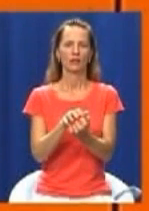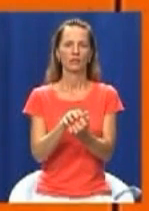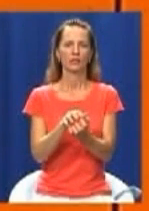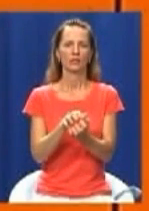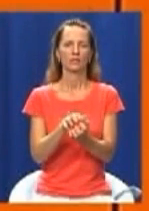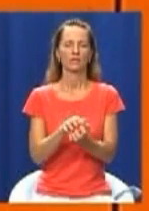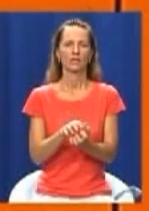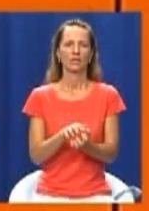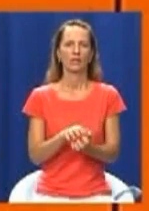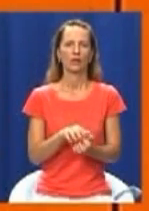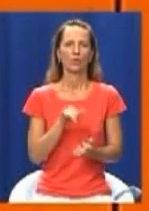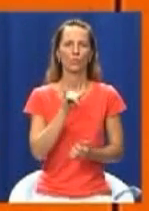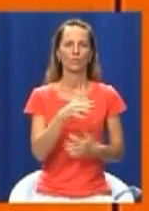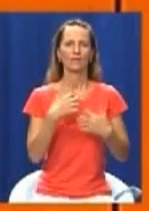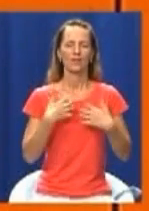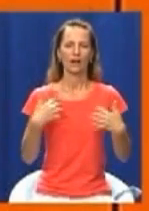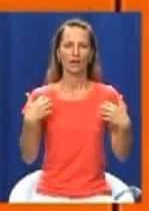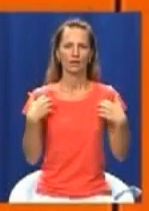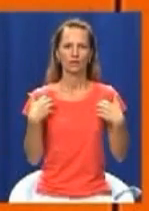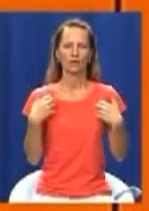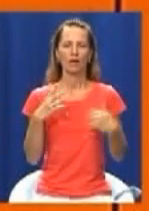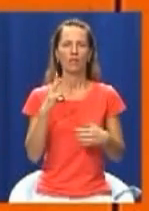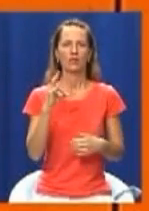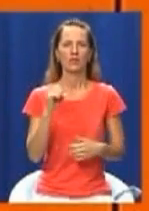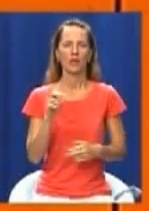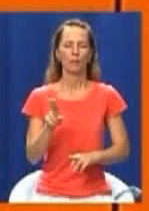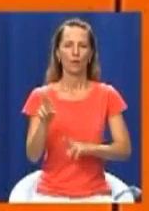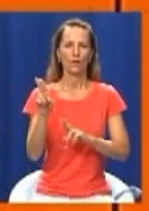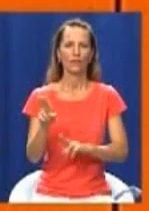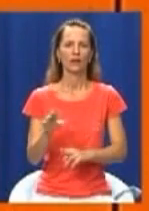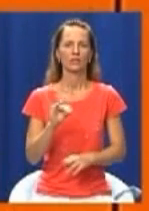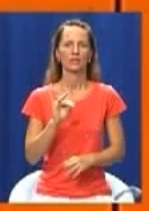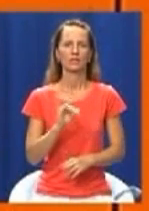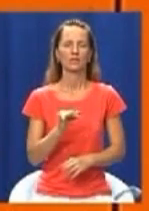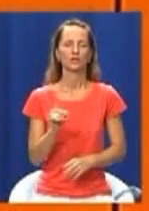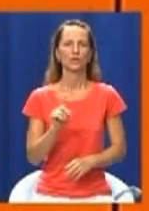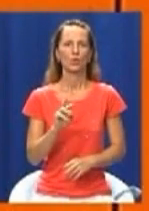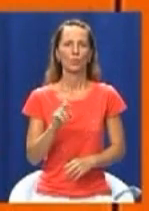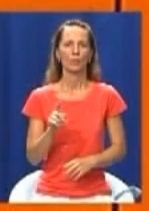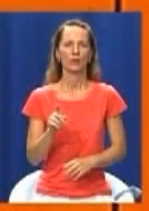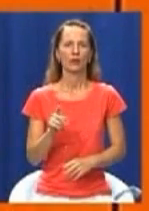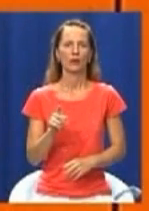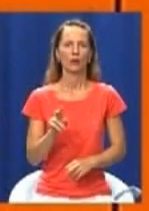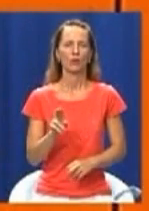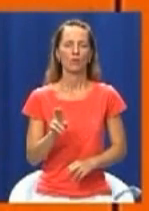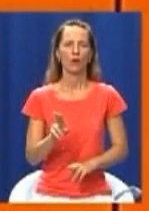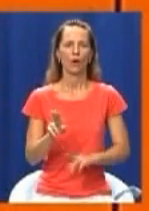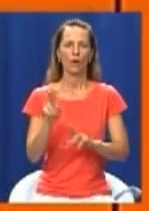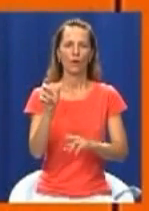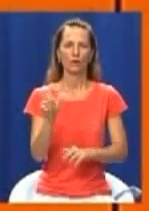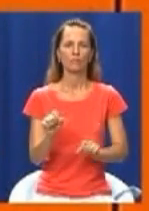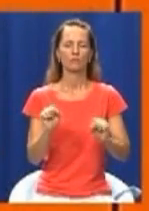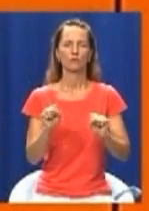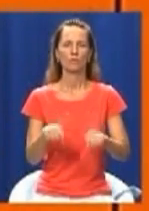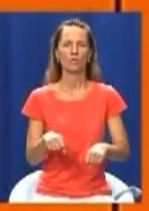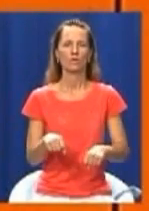в тварину на полюванні, та щоб полювальник